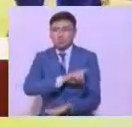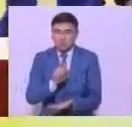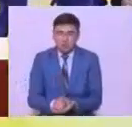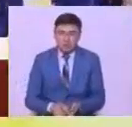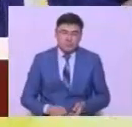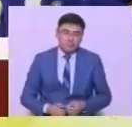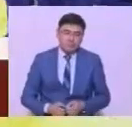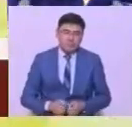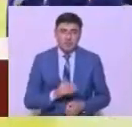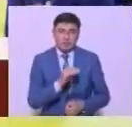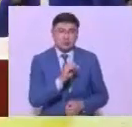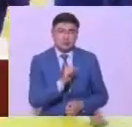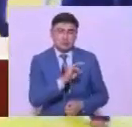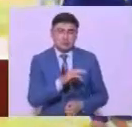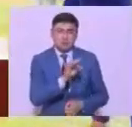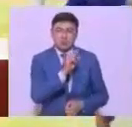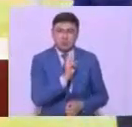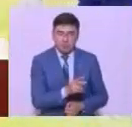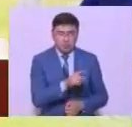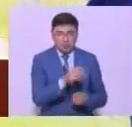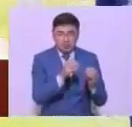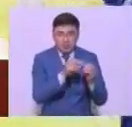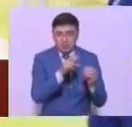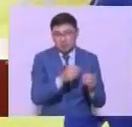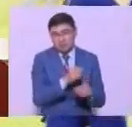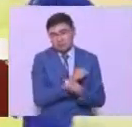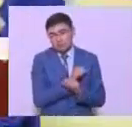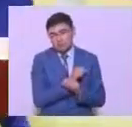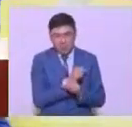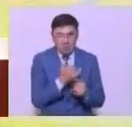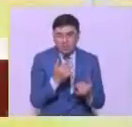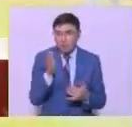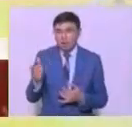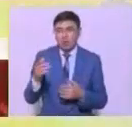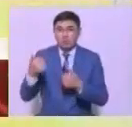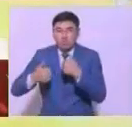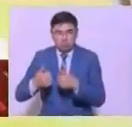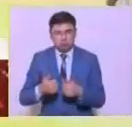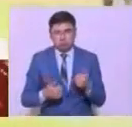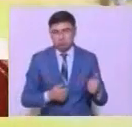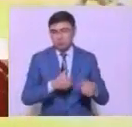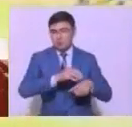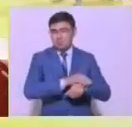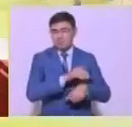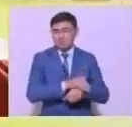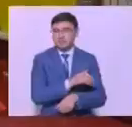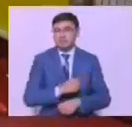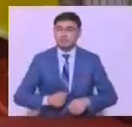Я доволен Жандарбеком. Он впервые после 10-летнего перерыва поехал на большие соревнования. Его заслуги были оценены по